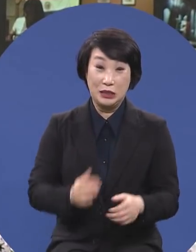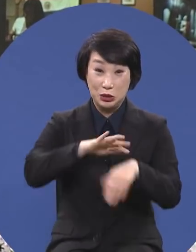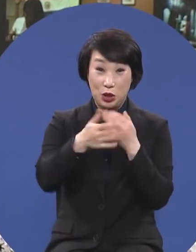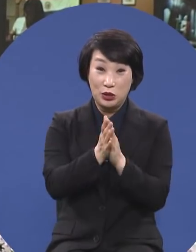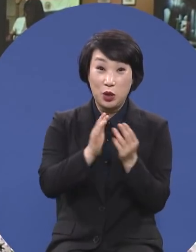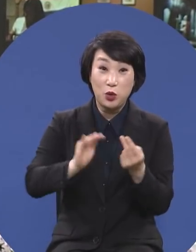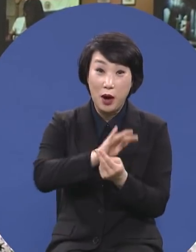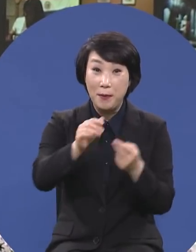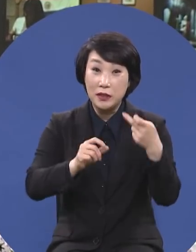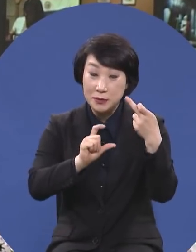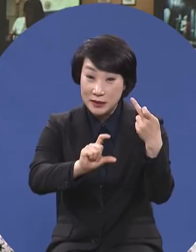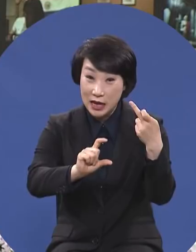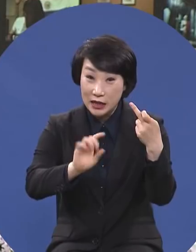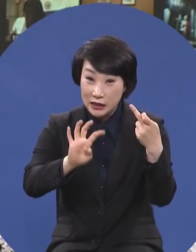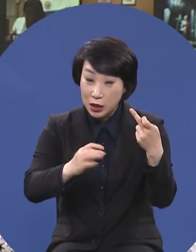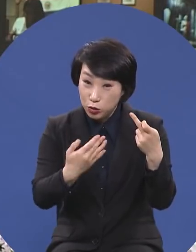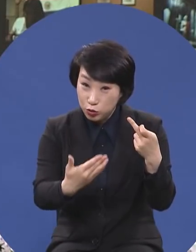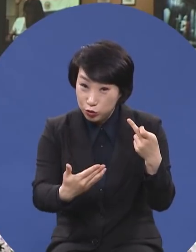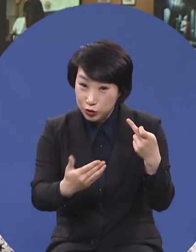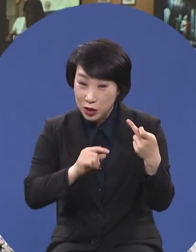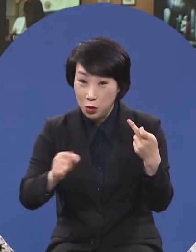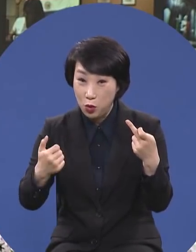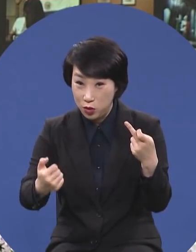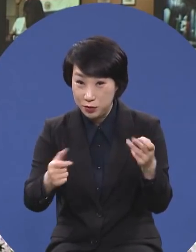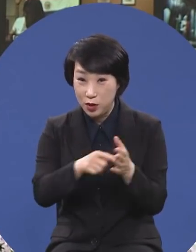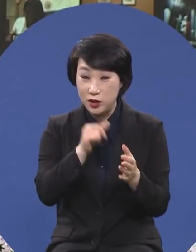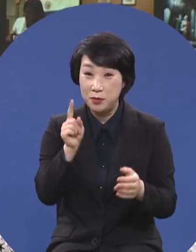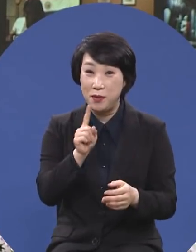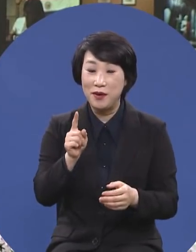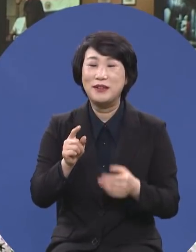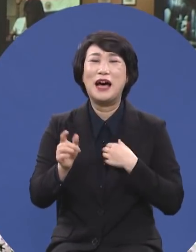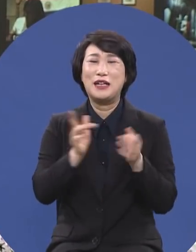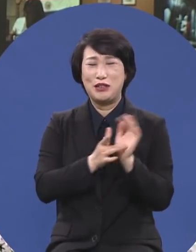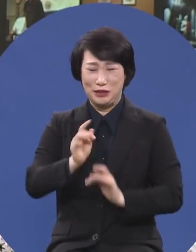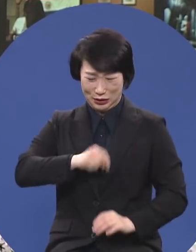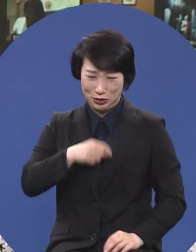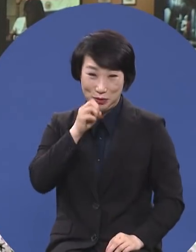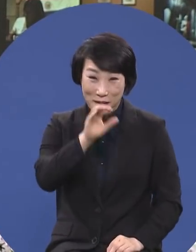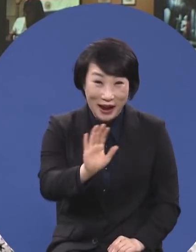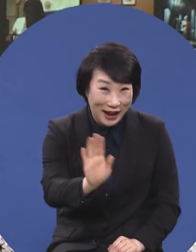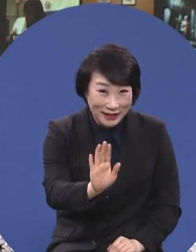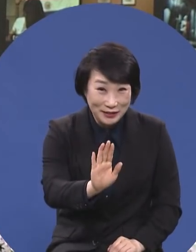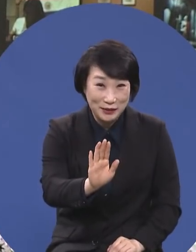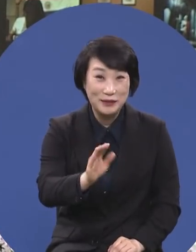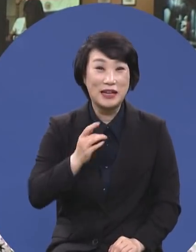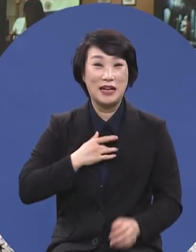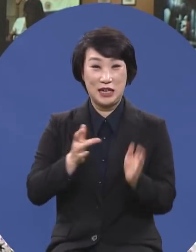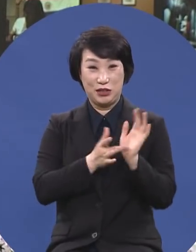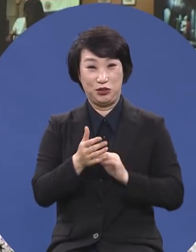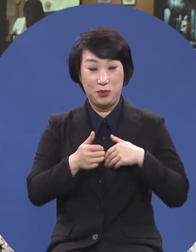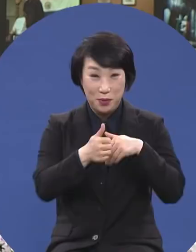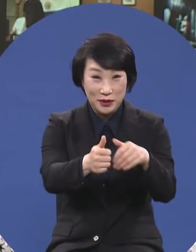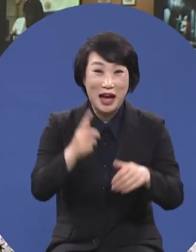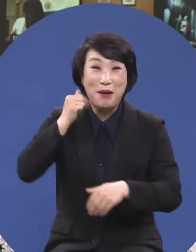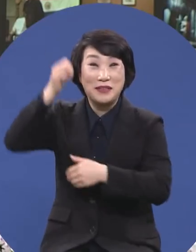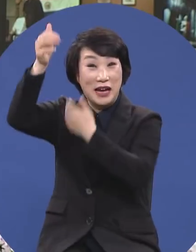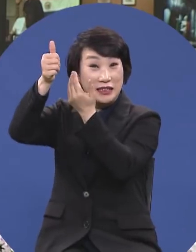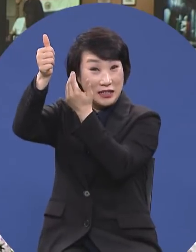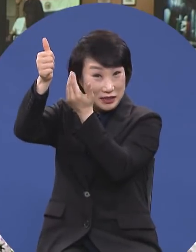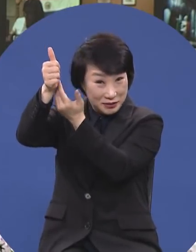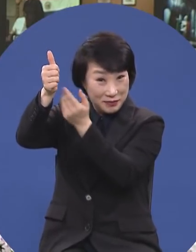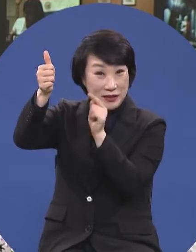요한복음 12장 49절 50절에 내가 자의로 말하는 것이 아니오 나를 보내신